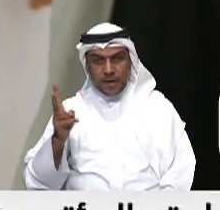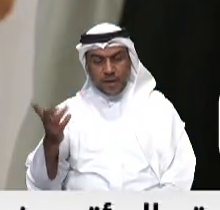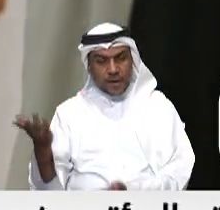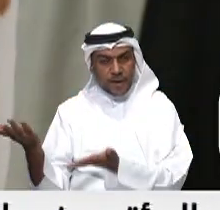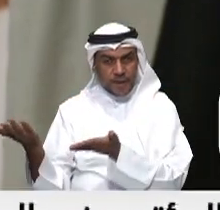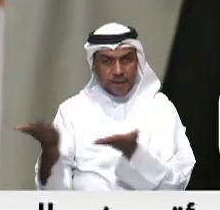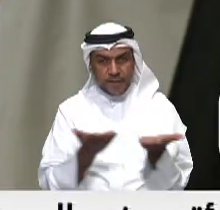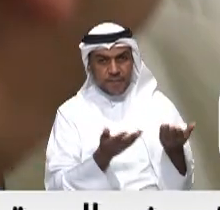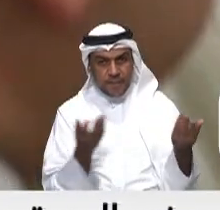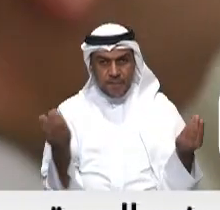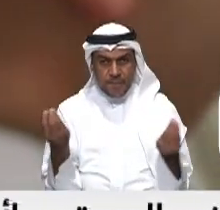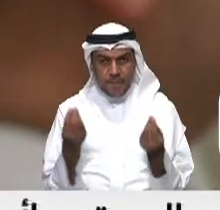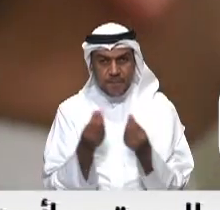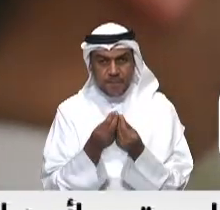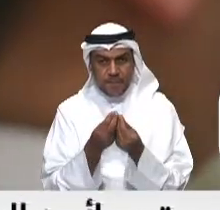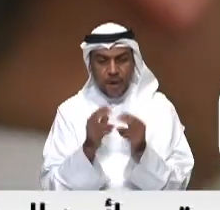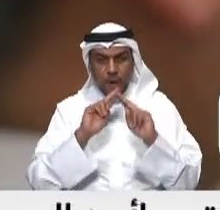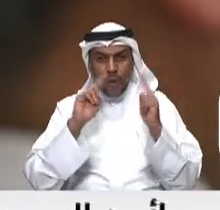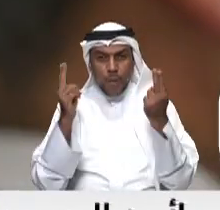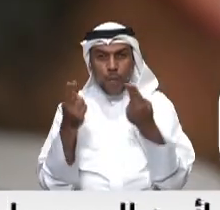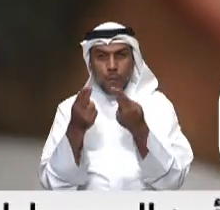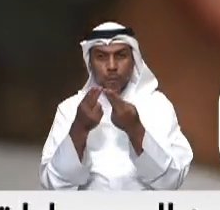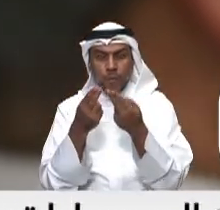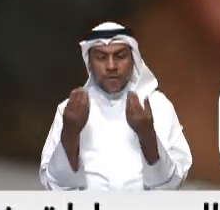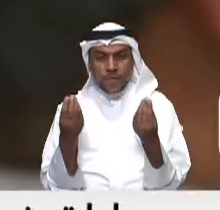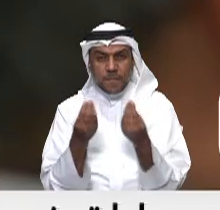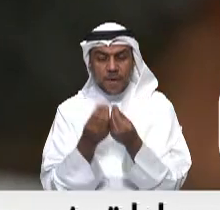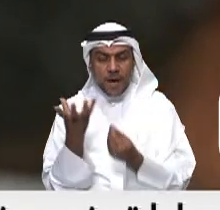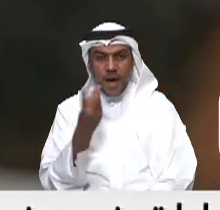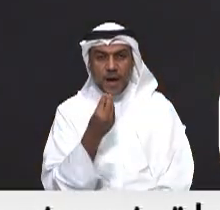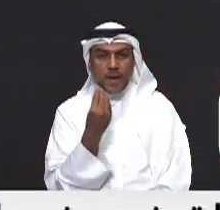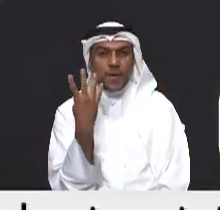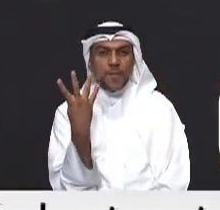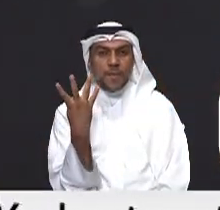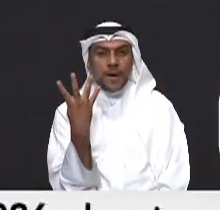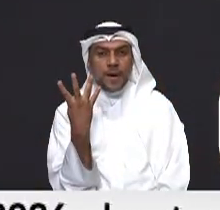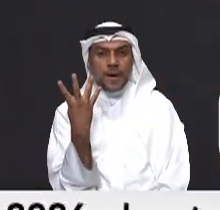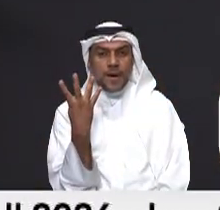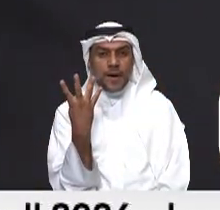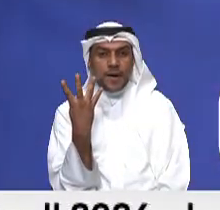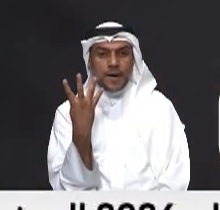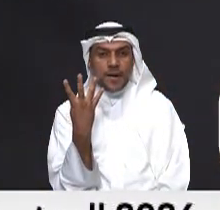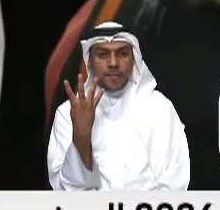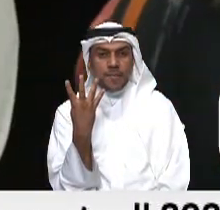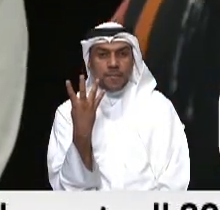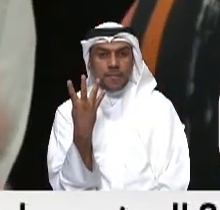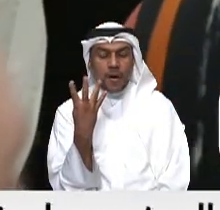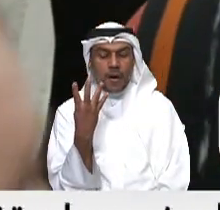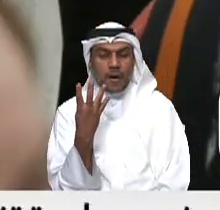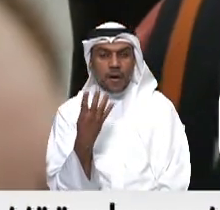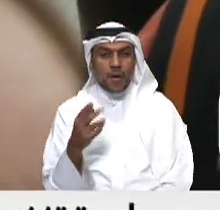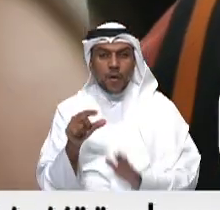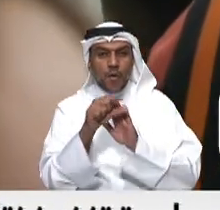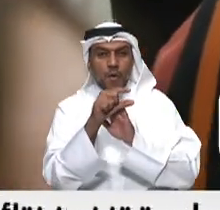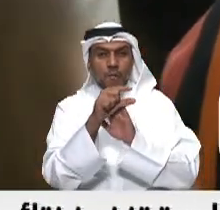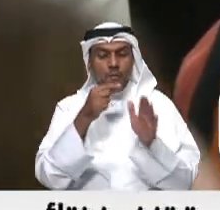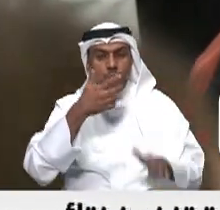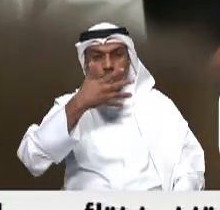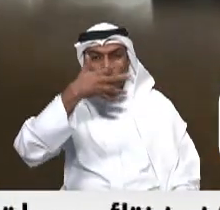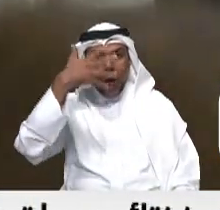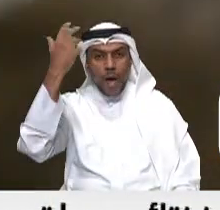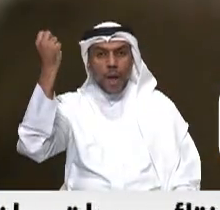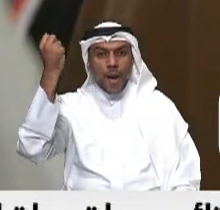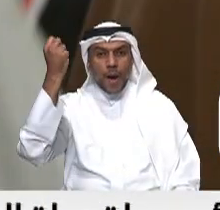المشاركه في اعمال المؤتمر الرفيع المستوى الرابع حول تعزيز التعاون الدولي في مكافحه الارهاب وبناء اليات